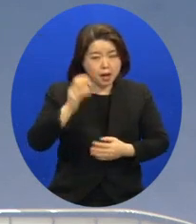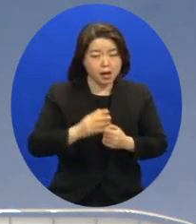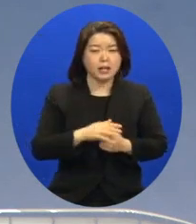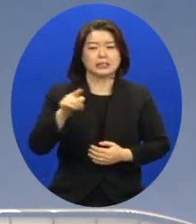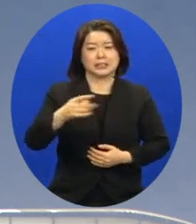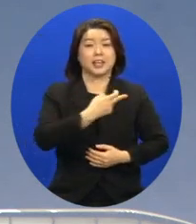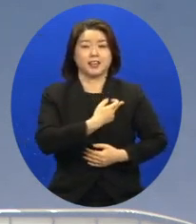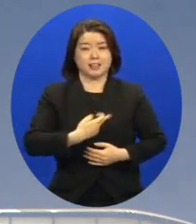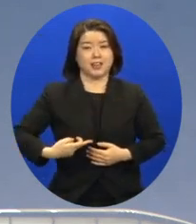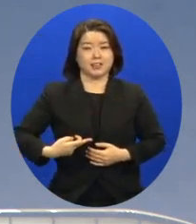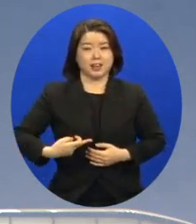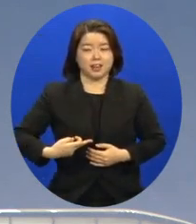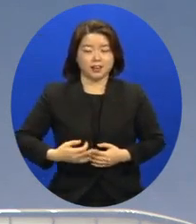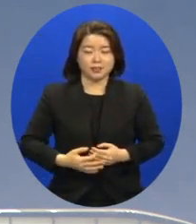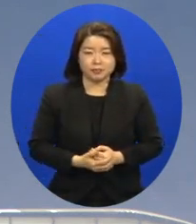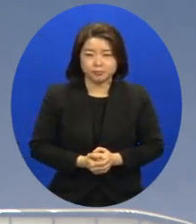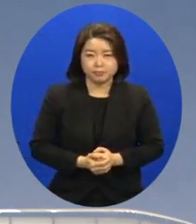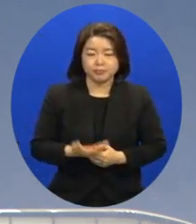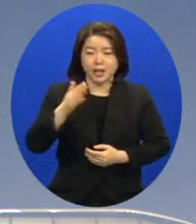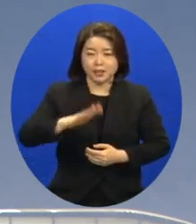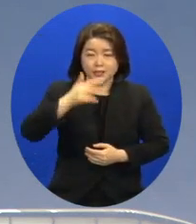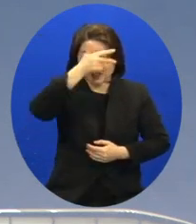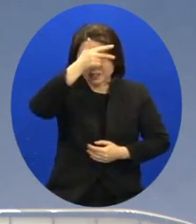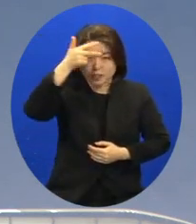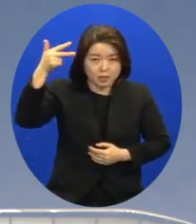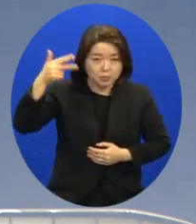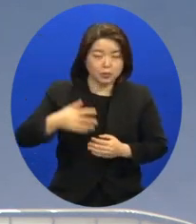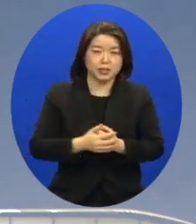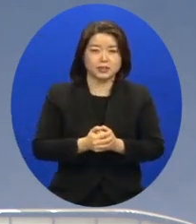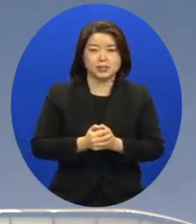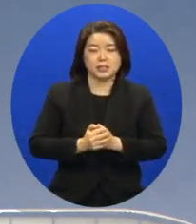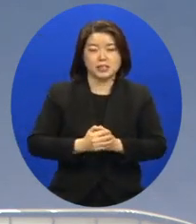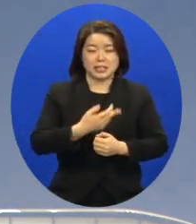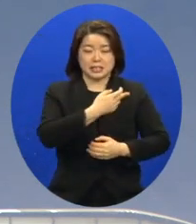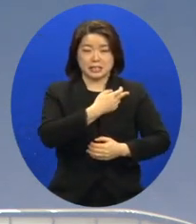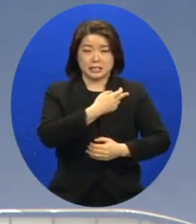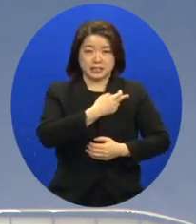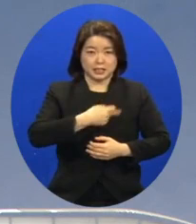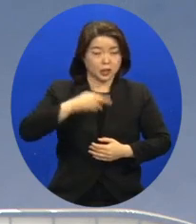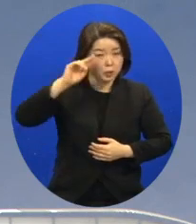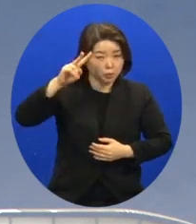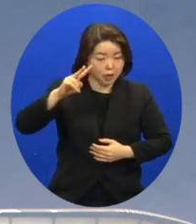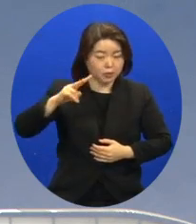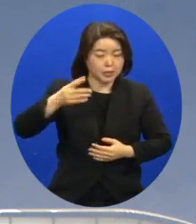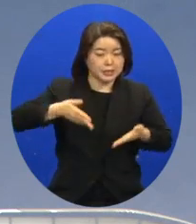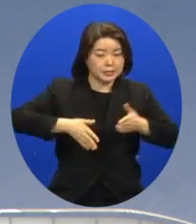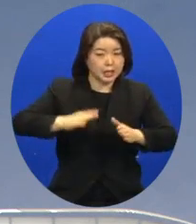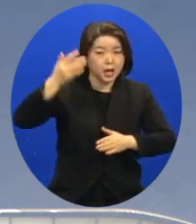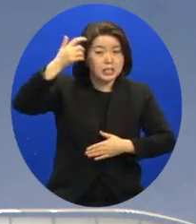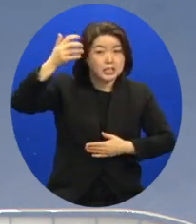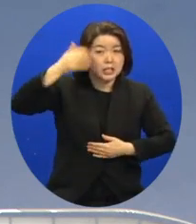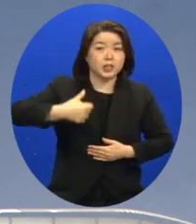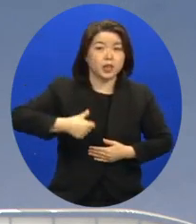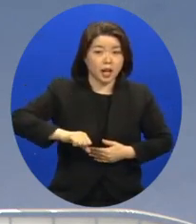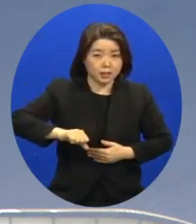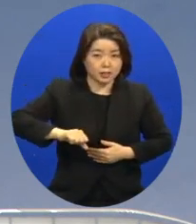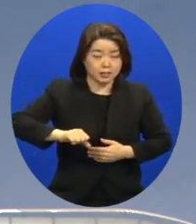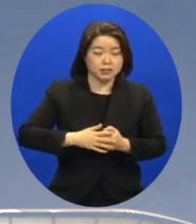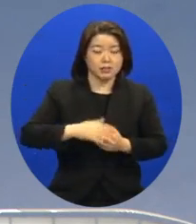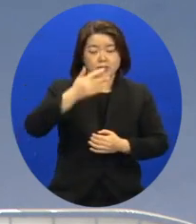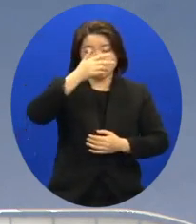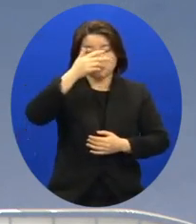거죠. 그런데 디모데는 사도 바울이 낳은 영적인 아들이고 사도 바울의